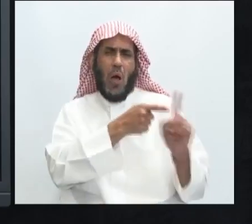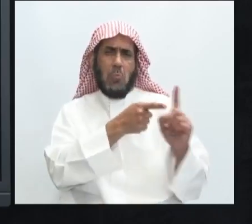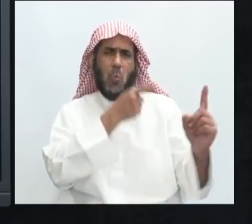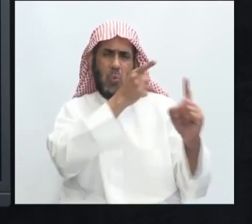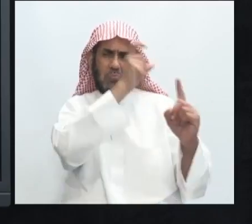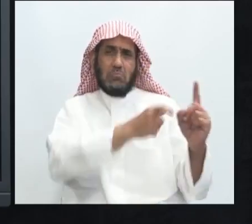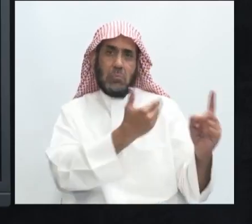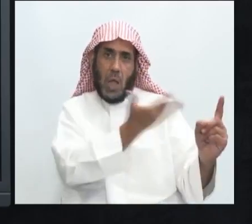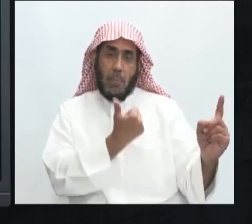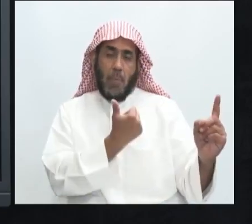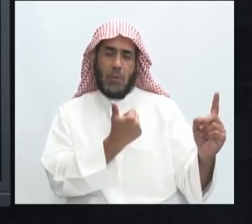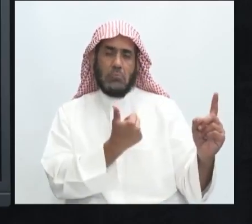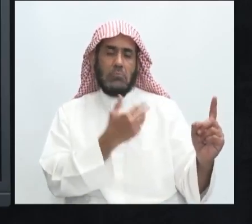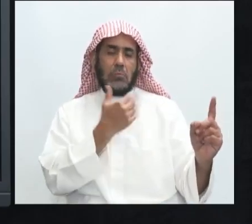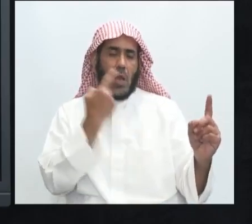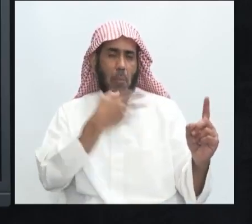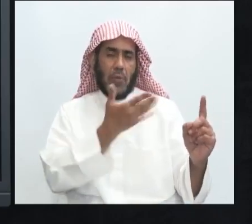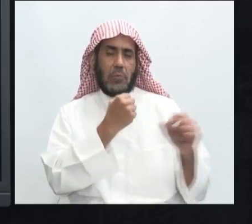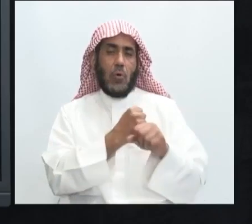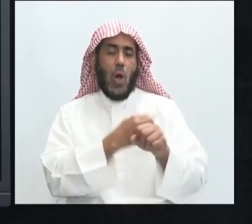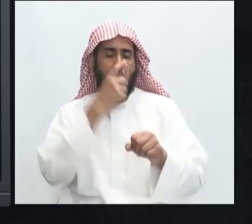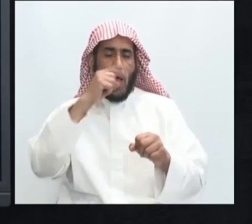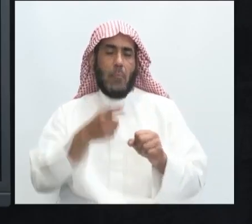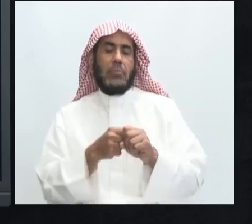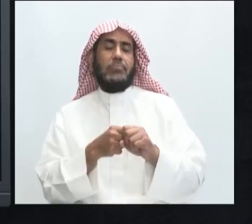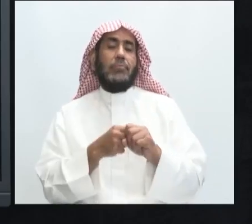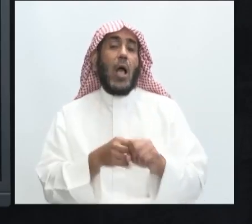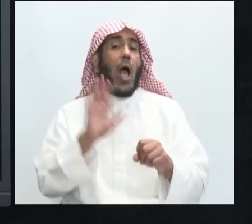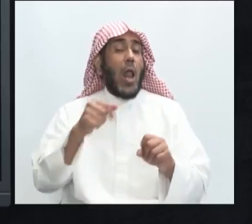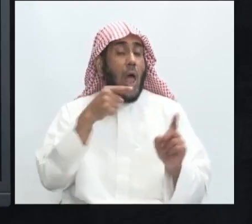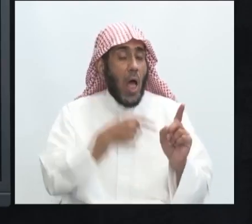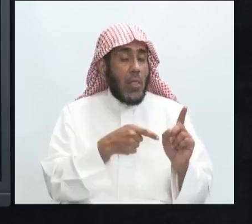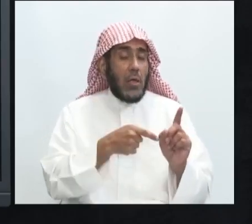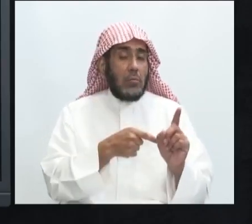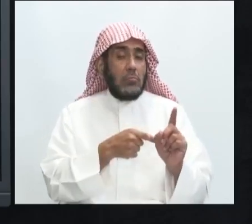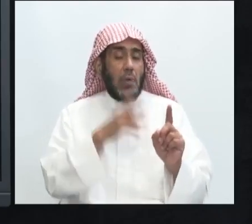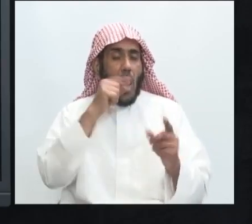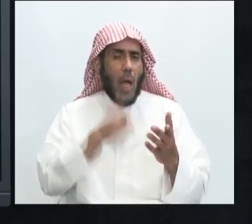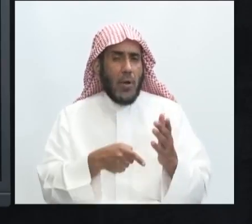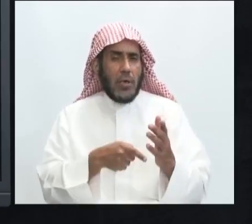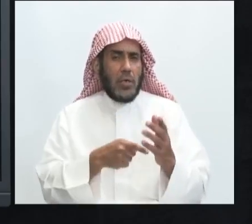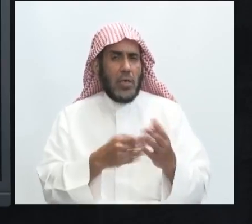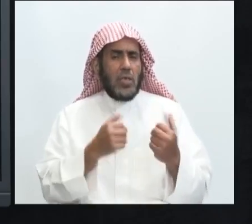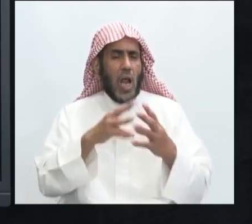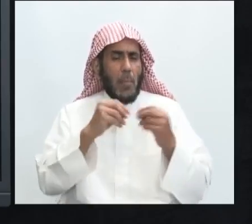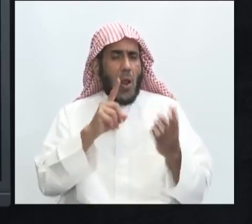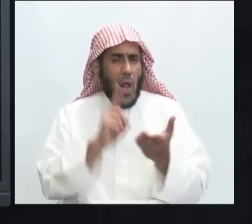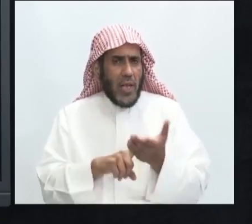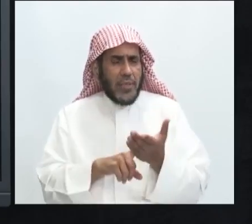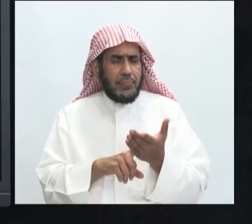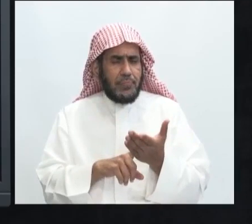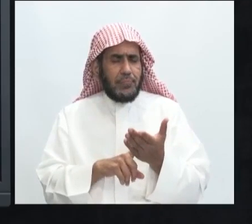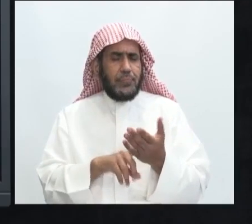اقترب لترى ما افعل وهذا امر ايضا هل هذا او هل الامر فيهما جاء على معناه الحقيقي